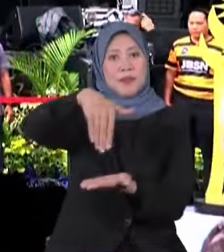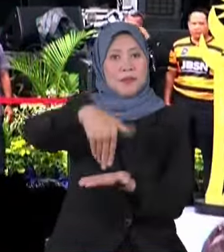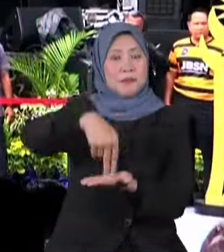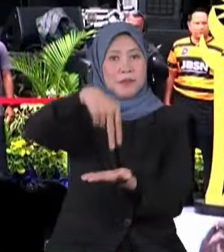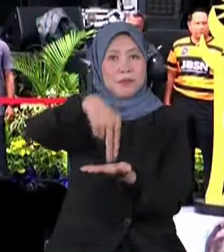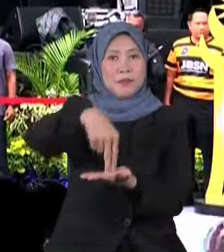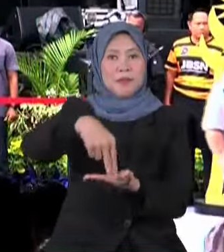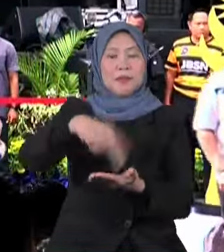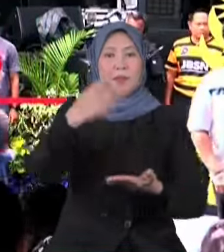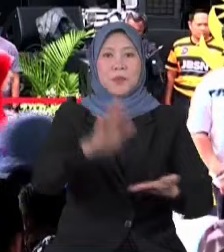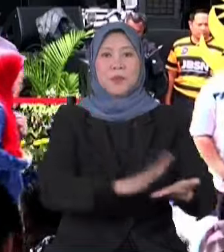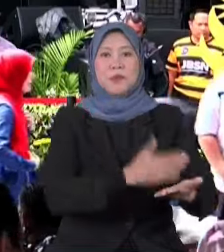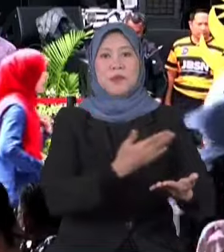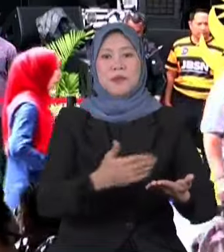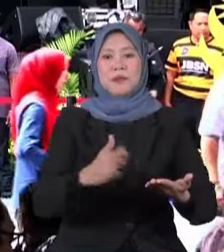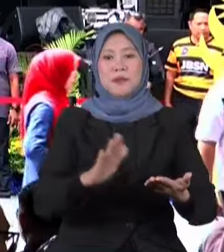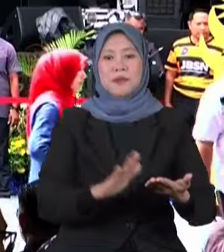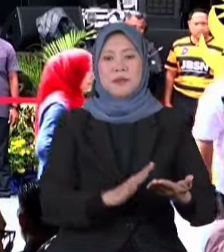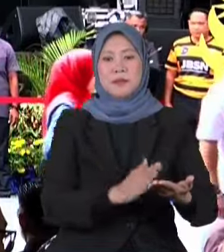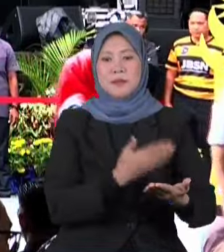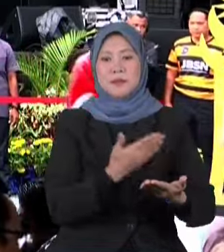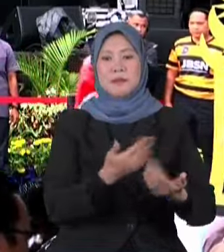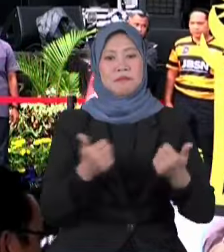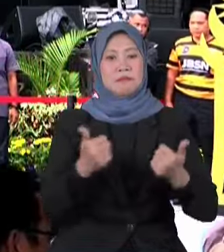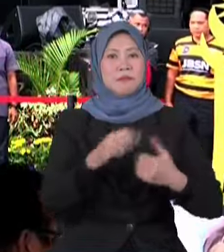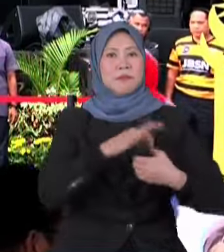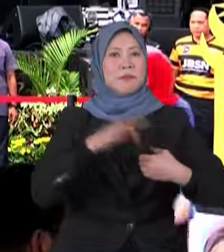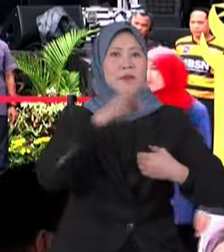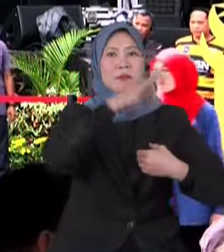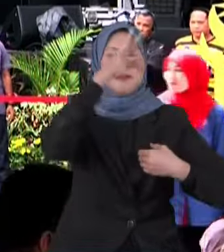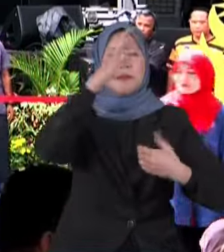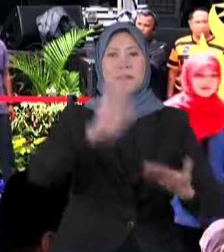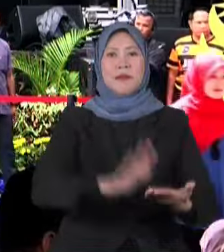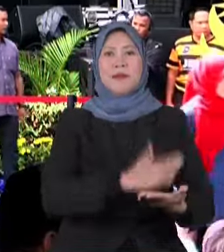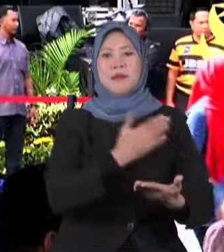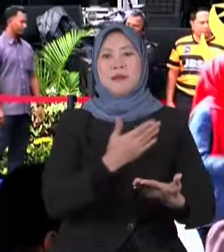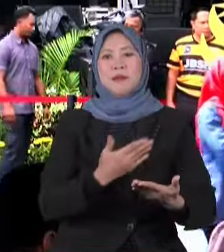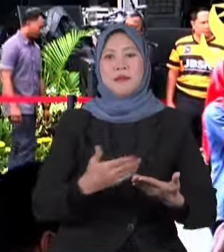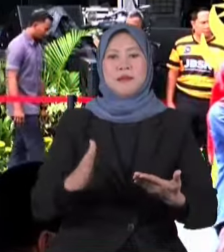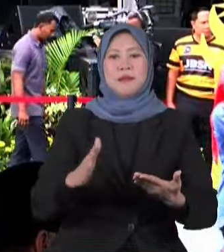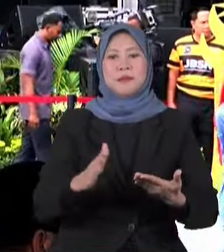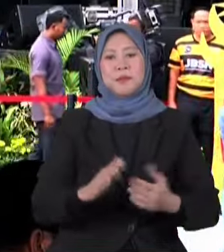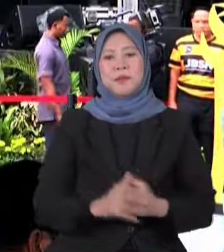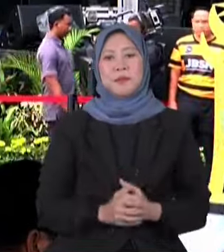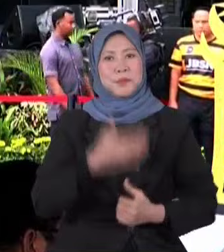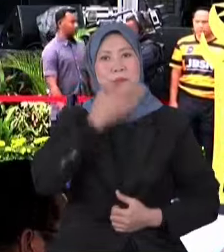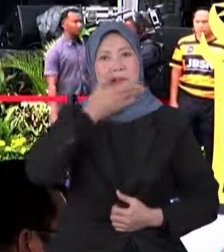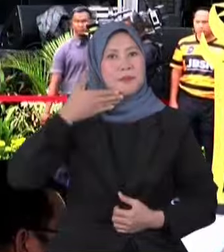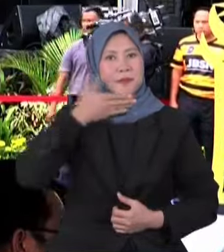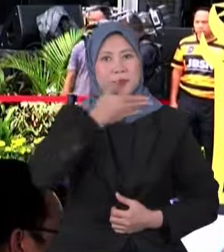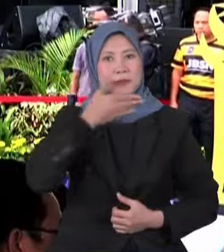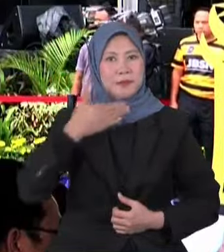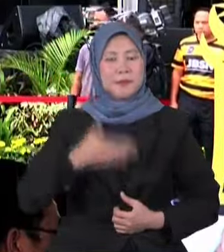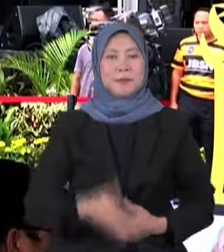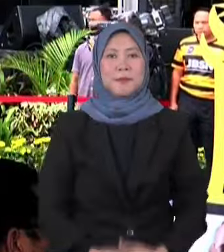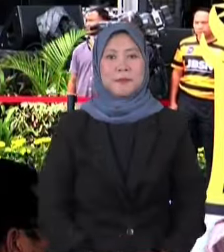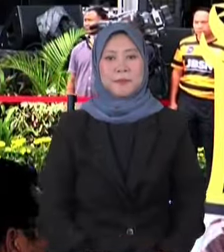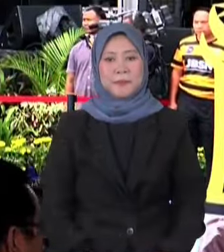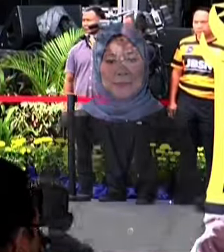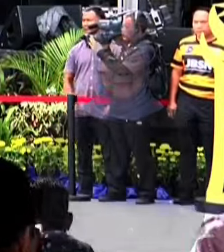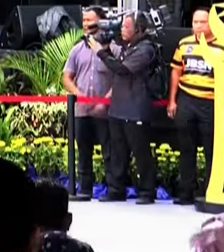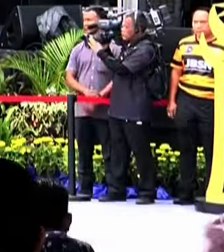kita menyanyikan dengan penuh rasa bersemangat lagu Menggerak Belia.